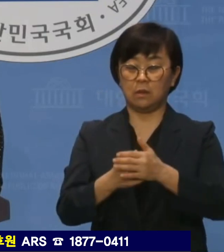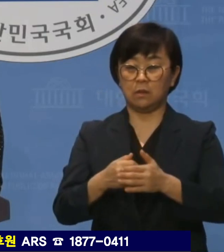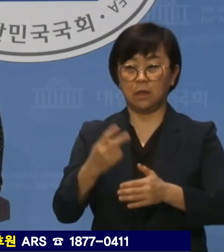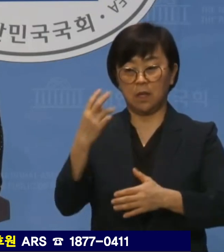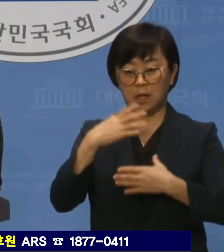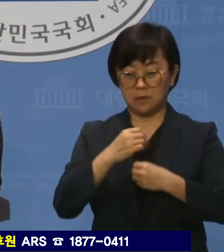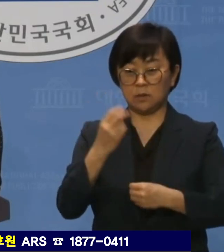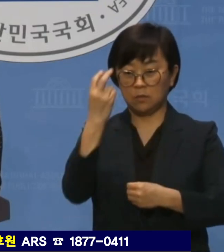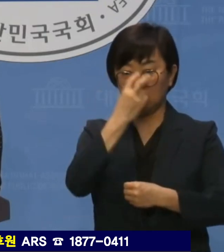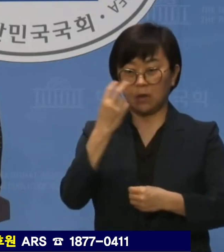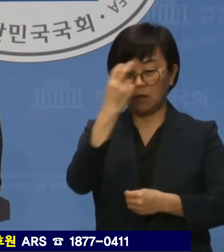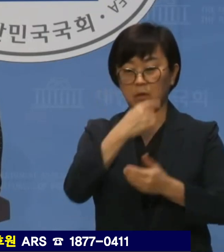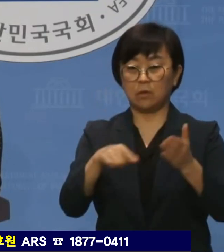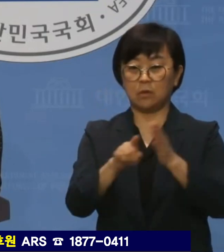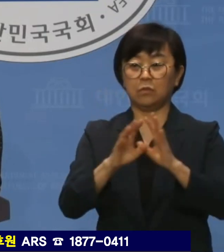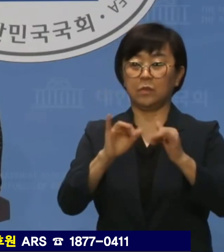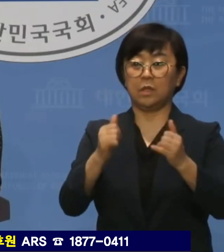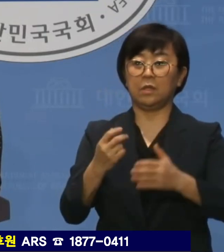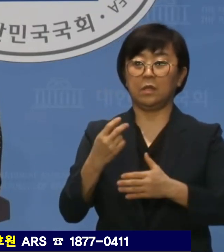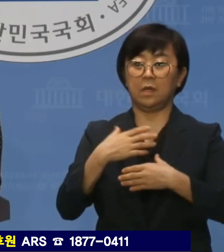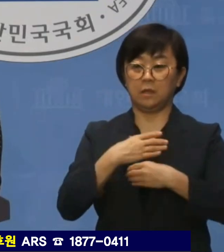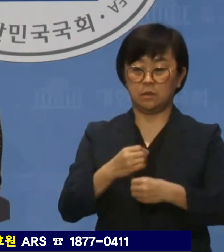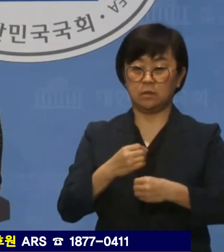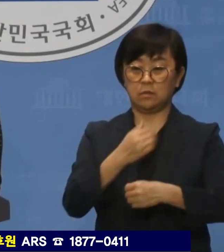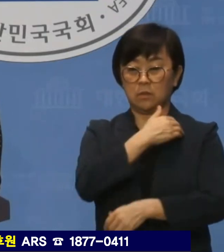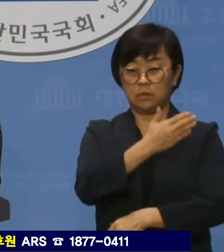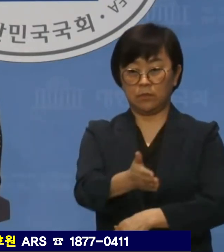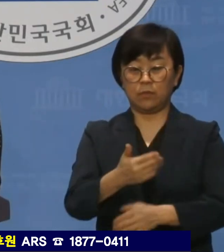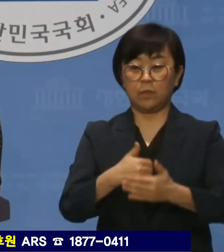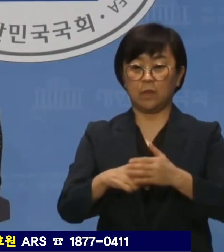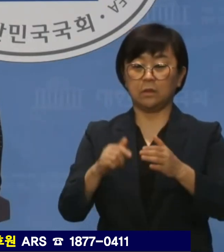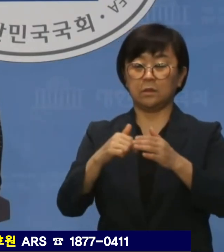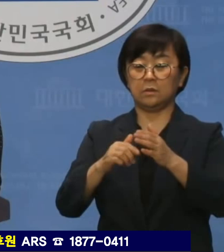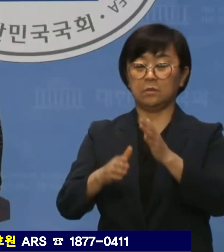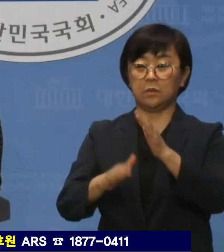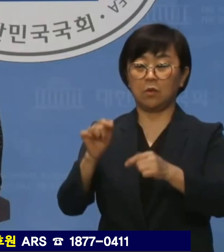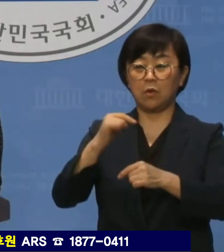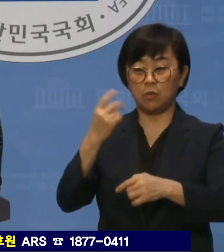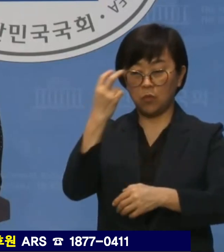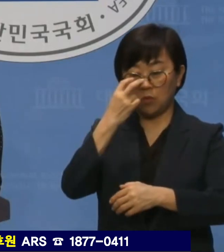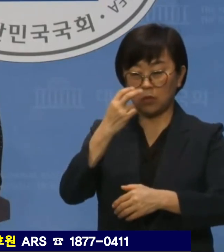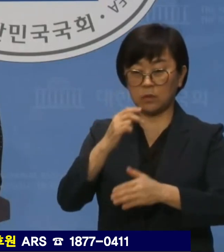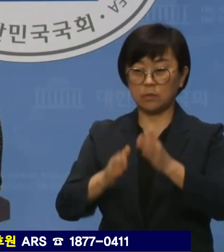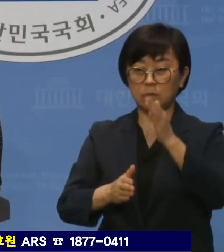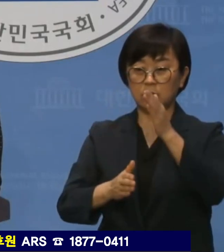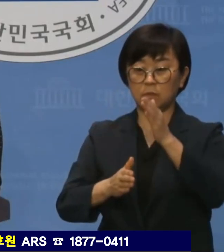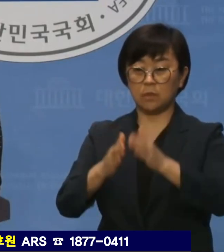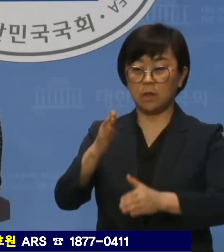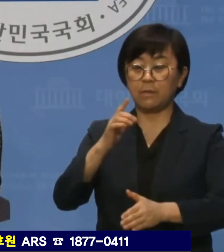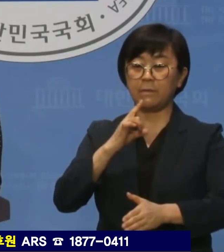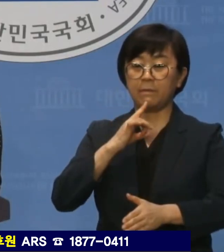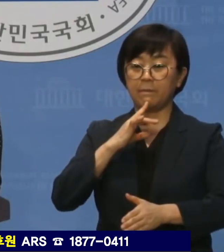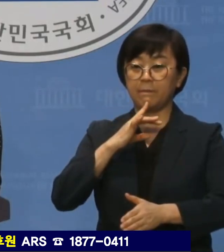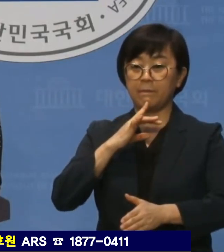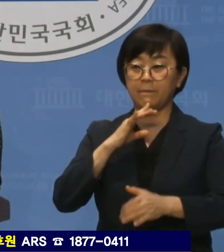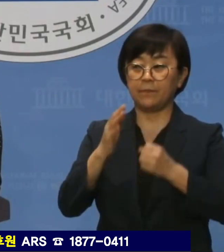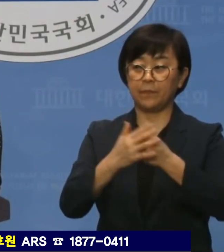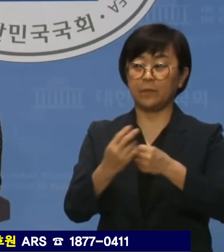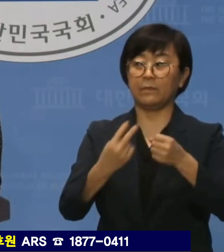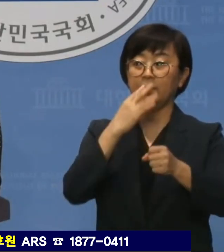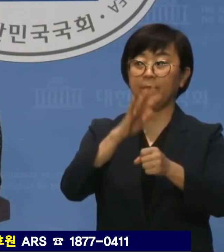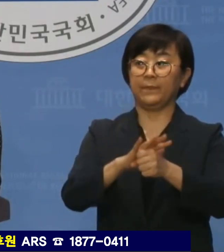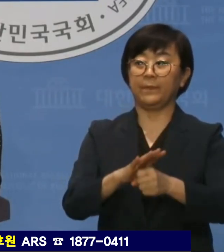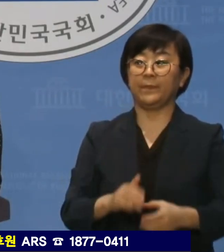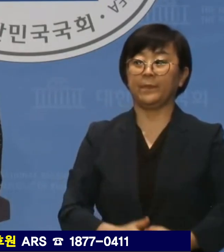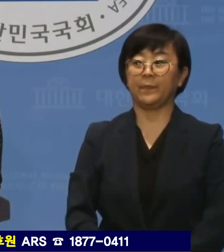강화와 민생 치안은 외면하고 시국 치안만 신경 쓰겠다는 말인지 참으로 기가